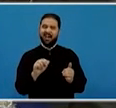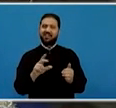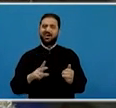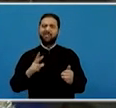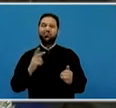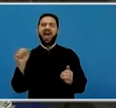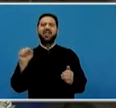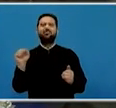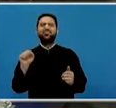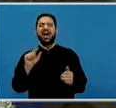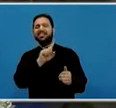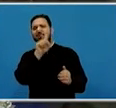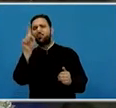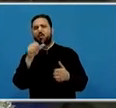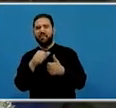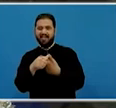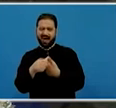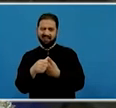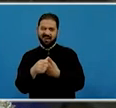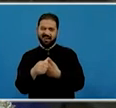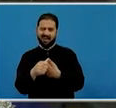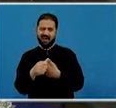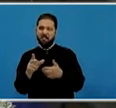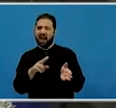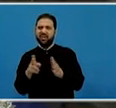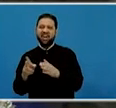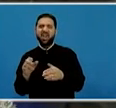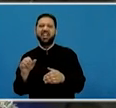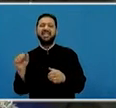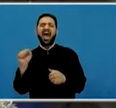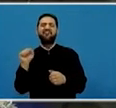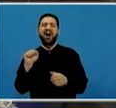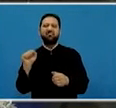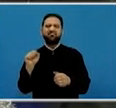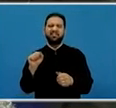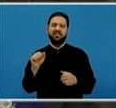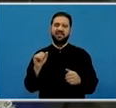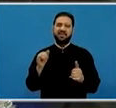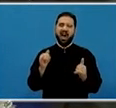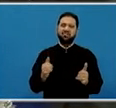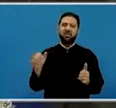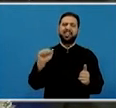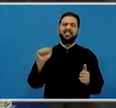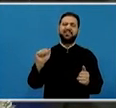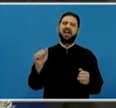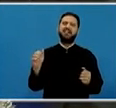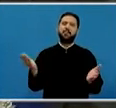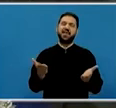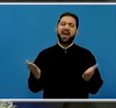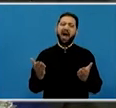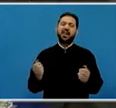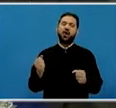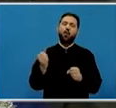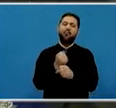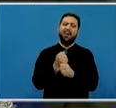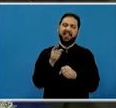să existe în dezvoltarea acestei întreprinderi sau în aceste activități pe care o desfășoare în comun,